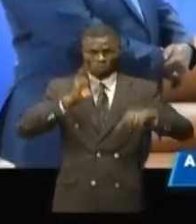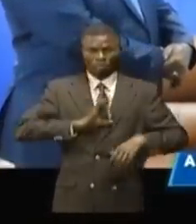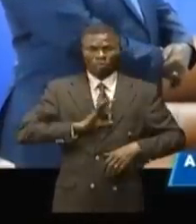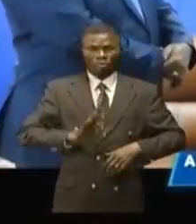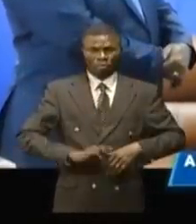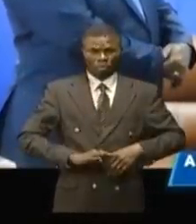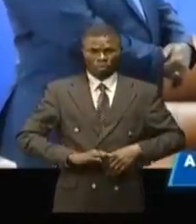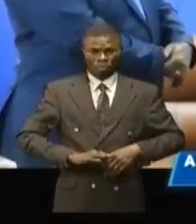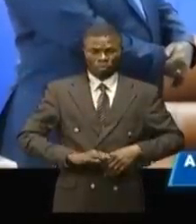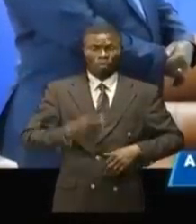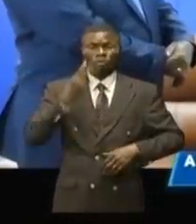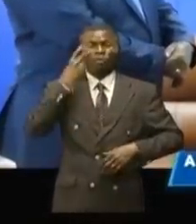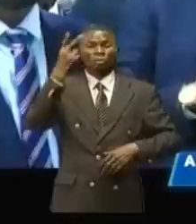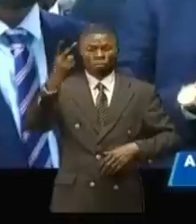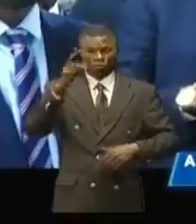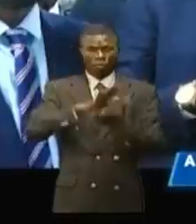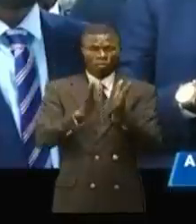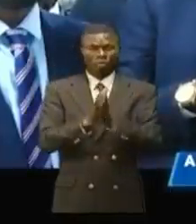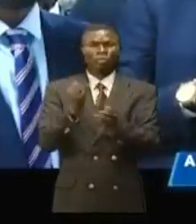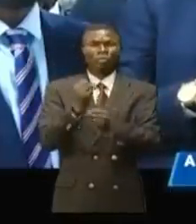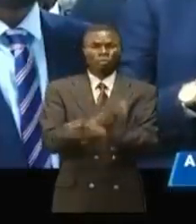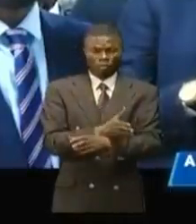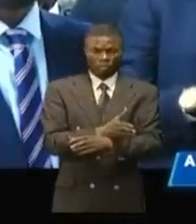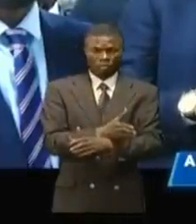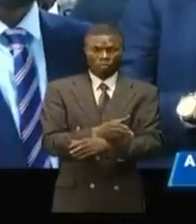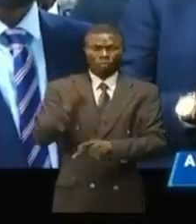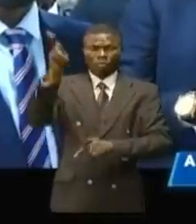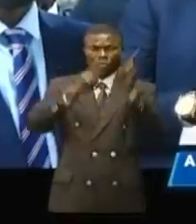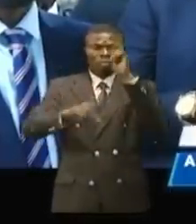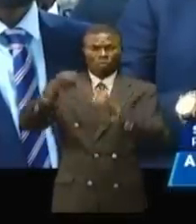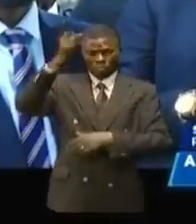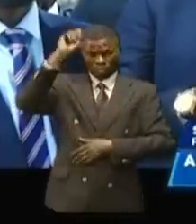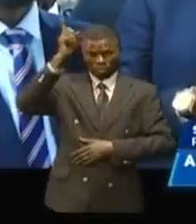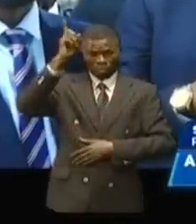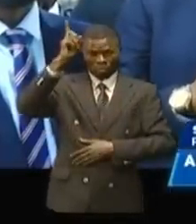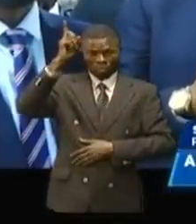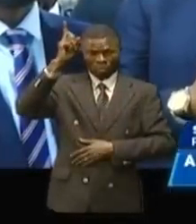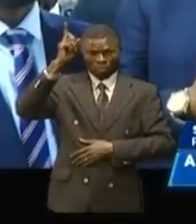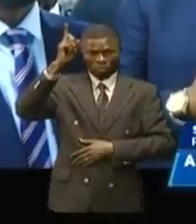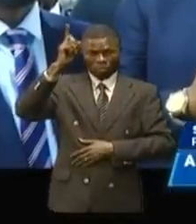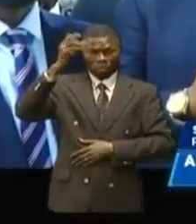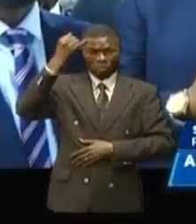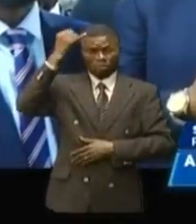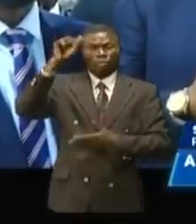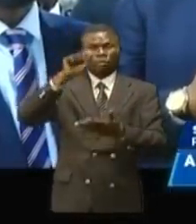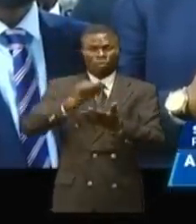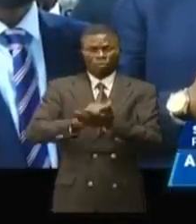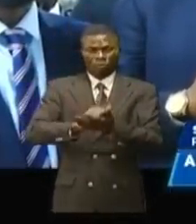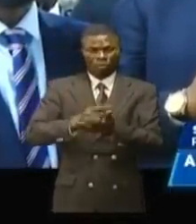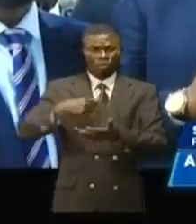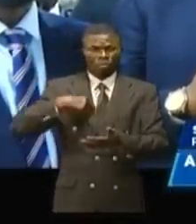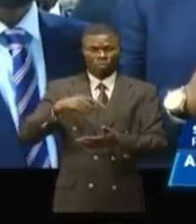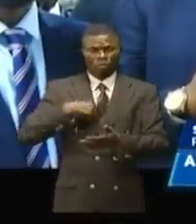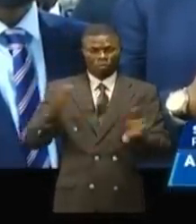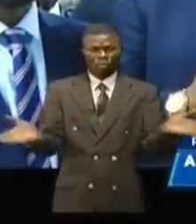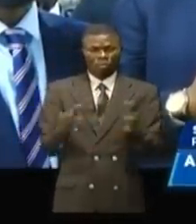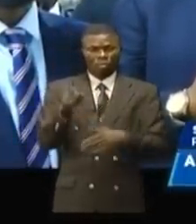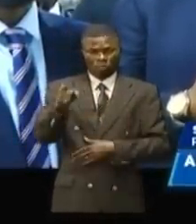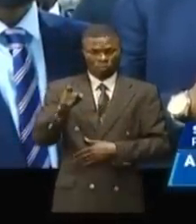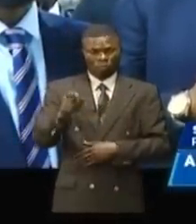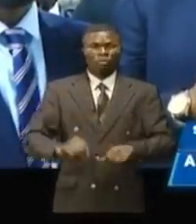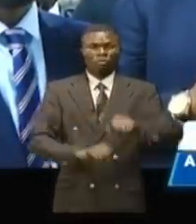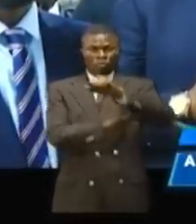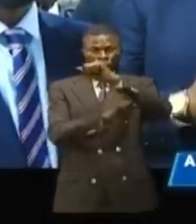la matérialisation de la vision « Le peuple d'abord ». C'est à ce titre qu'on est venu l'encourager, le